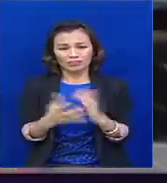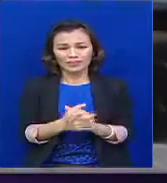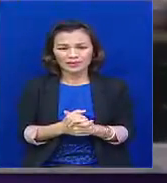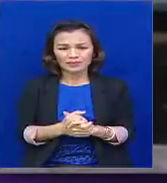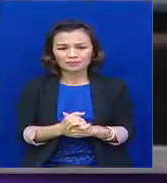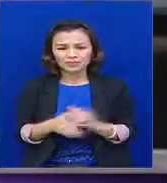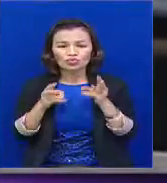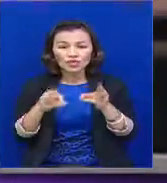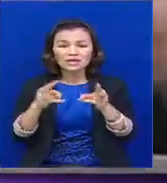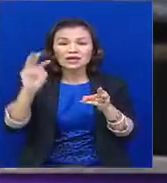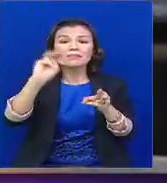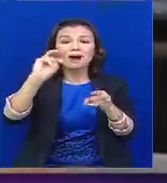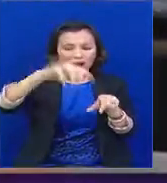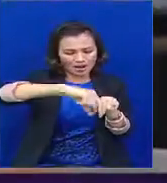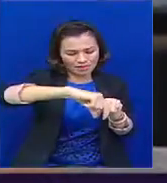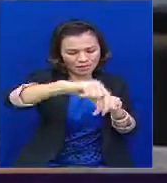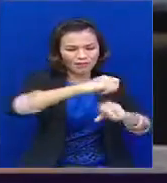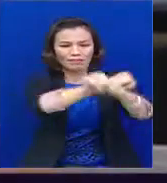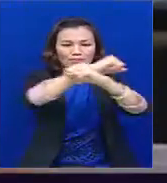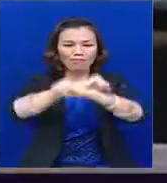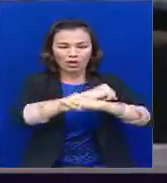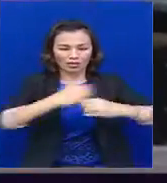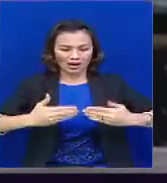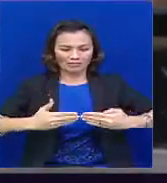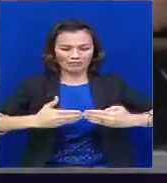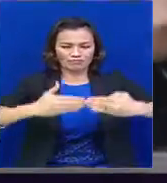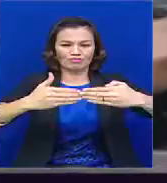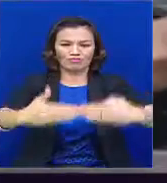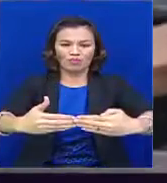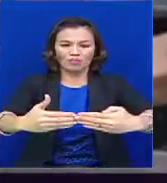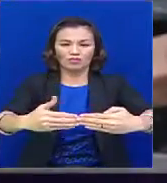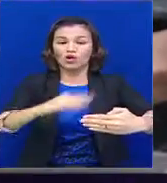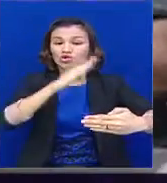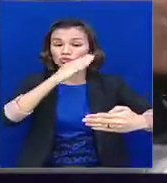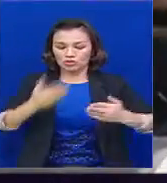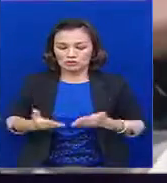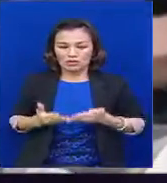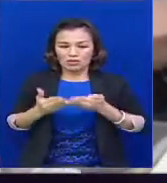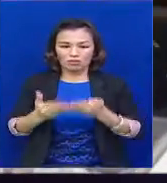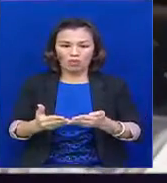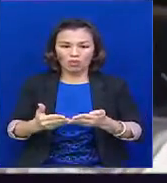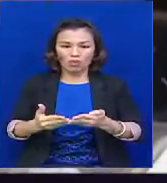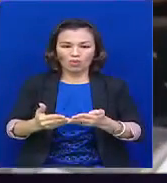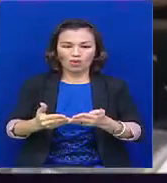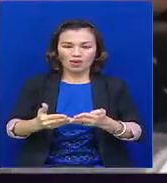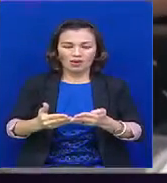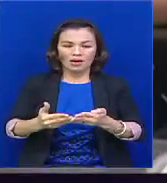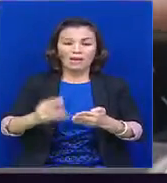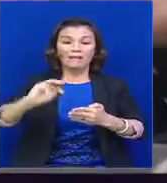เอาไม้ไผ่ไอ้นั่นไว้เฉยๆแต่พอจะไปลงเนี้ยก็มันอยู่นอกไม้ไ